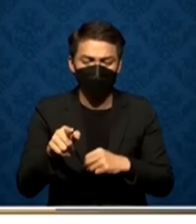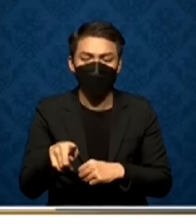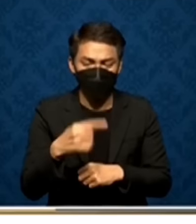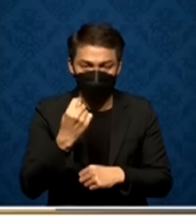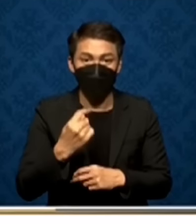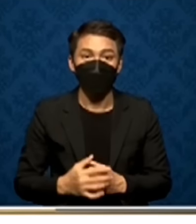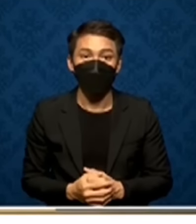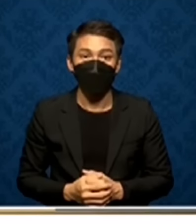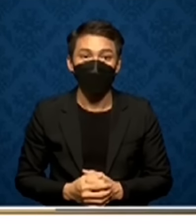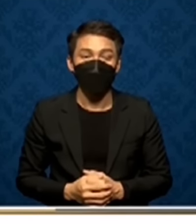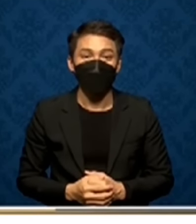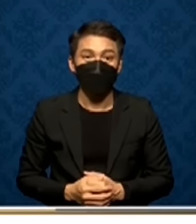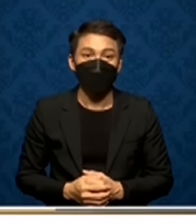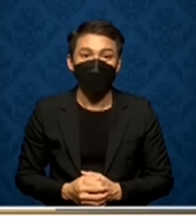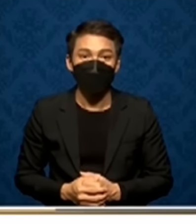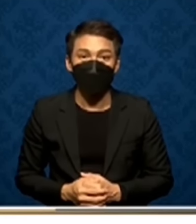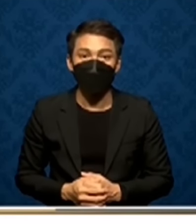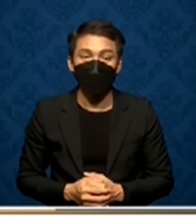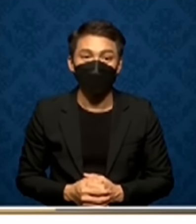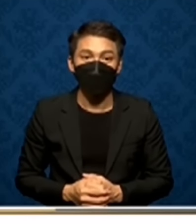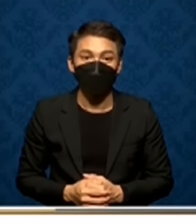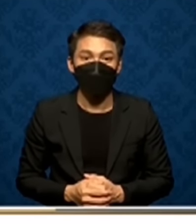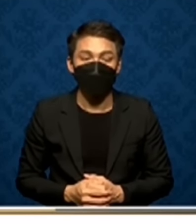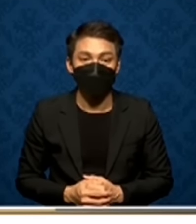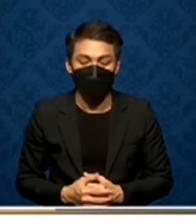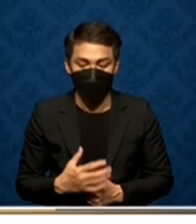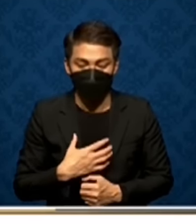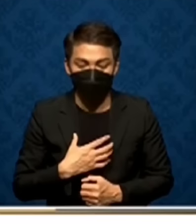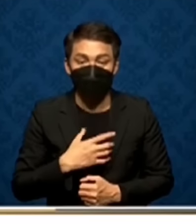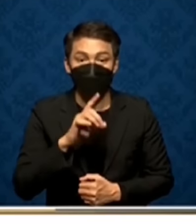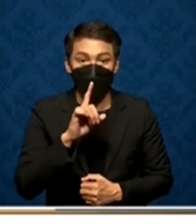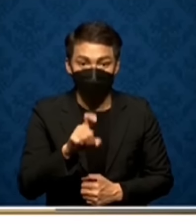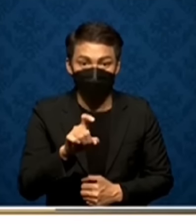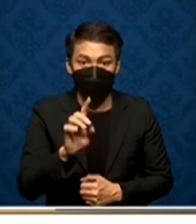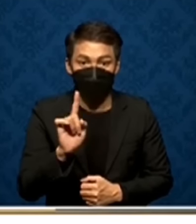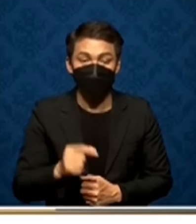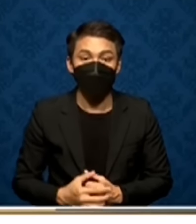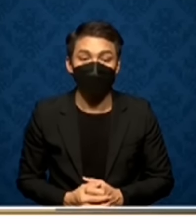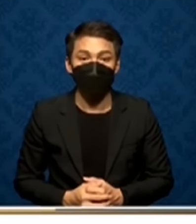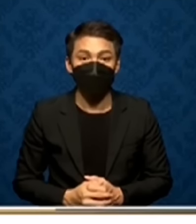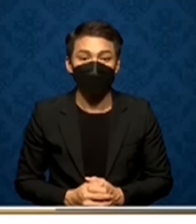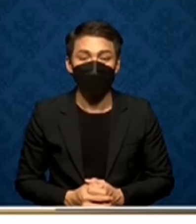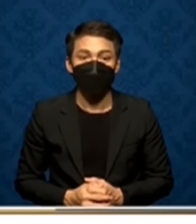แต่ว่าผมก็อยากจะมีเป็นเชิงคำถามที่อยาก